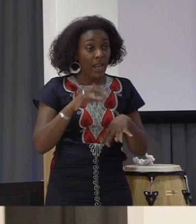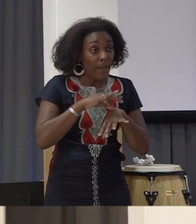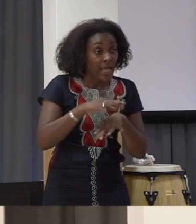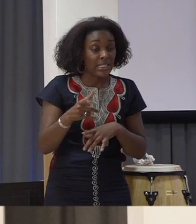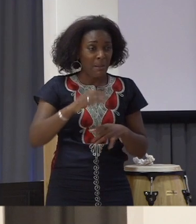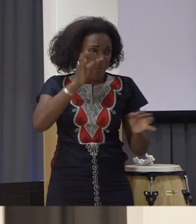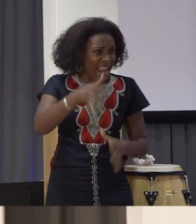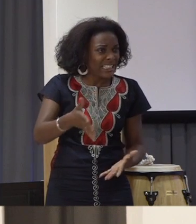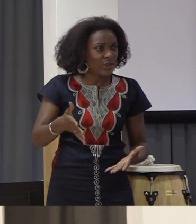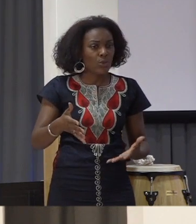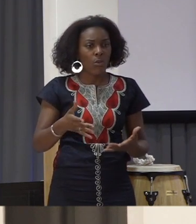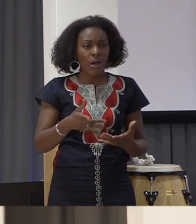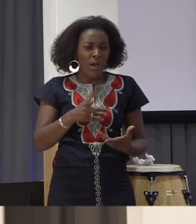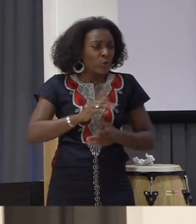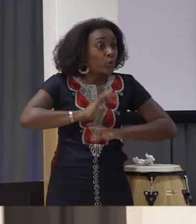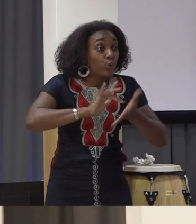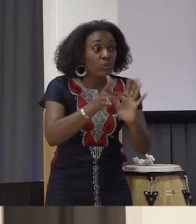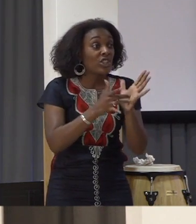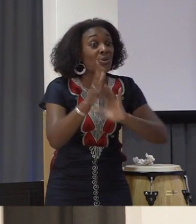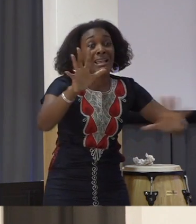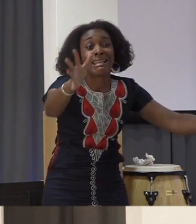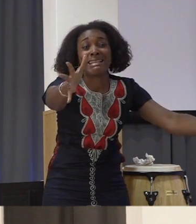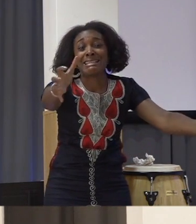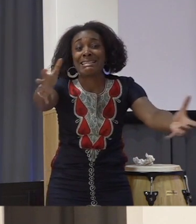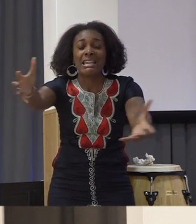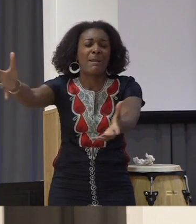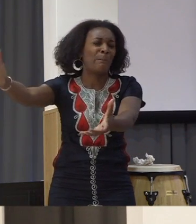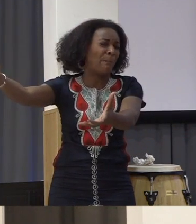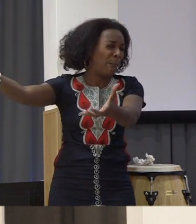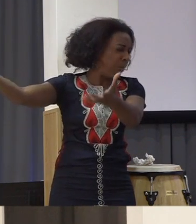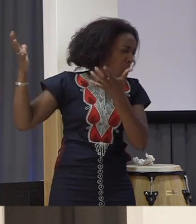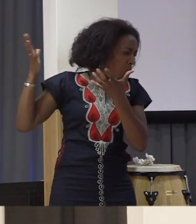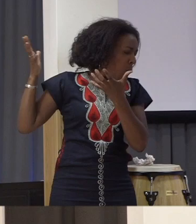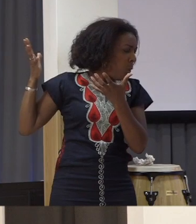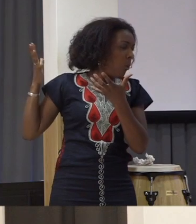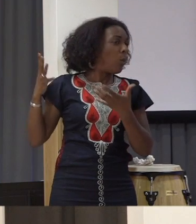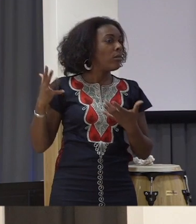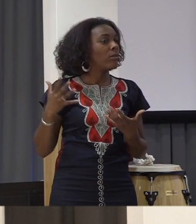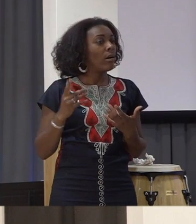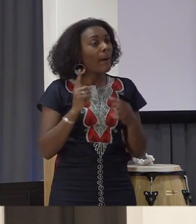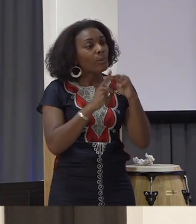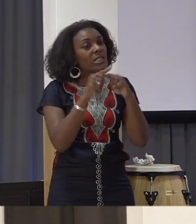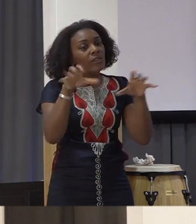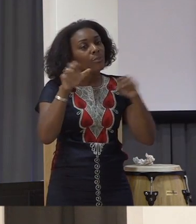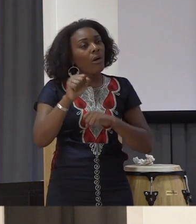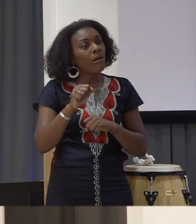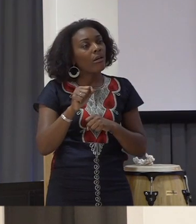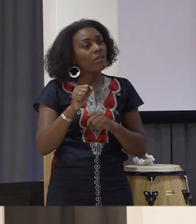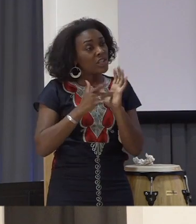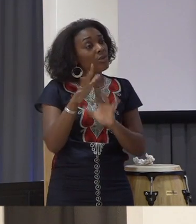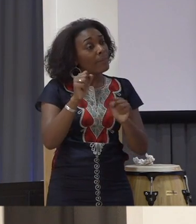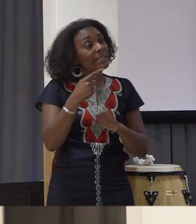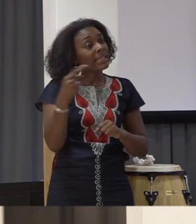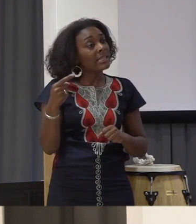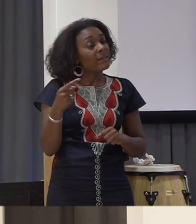malédiction. Il a pris le péché. Il a pris les maladies. Il a pris l'iniquité. Mon frère, ma sœur, tu